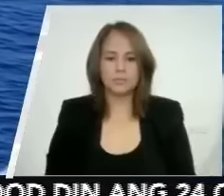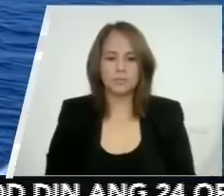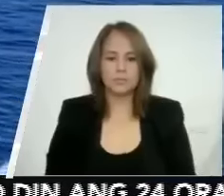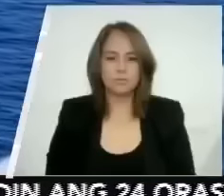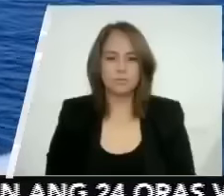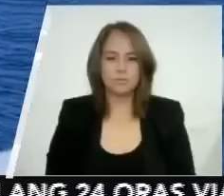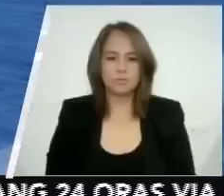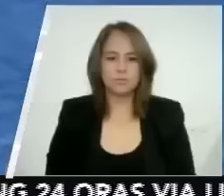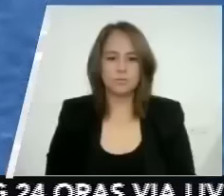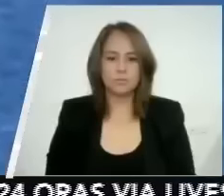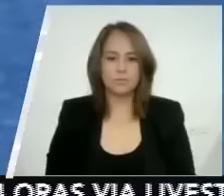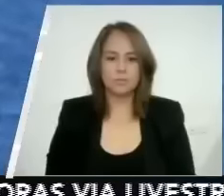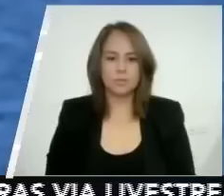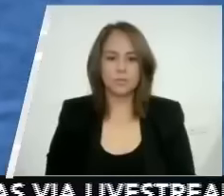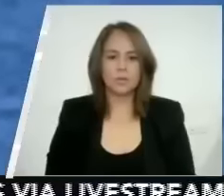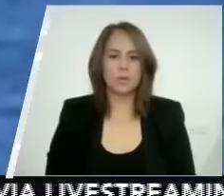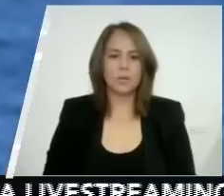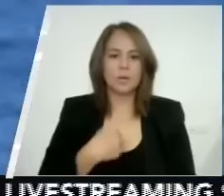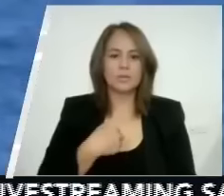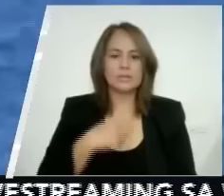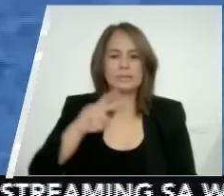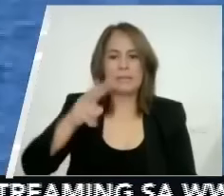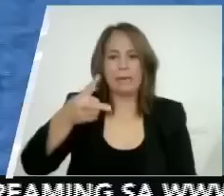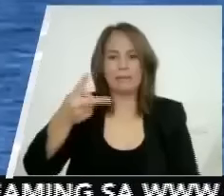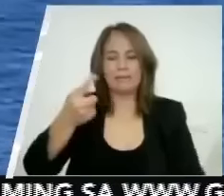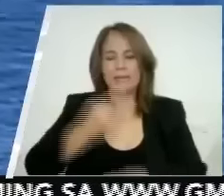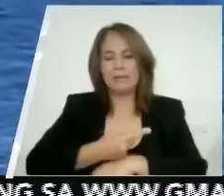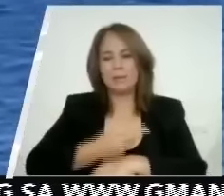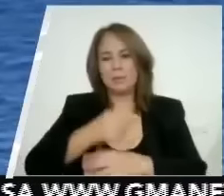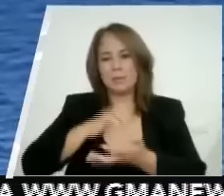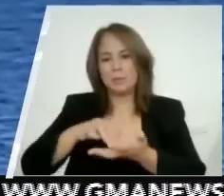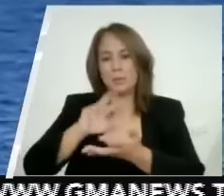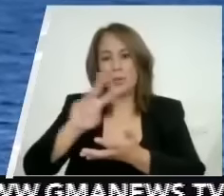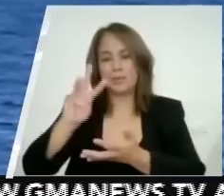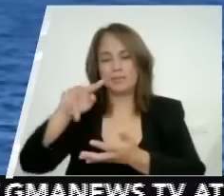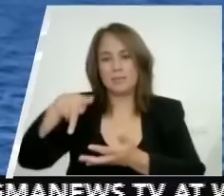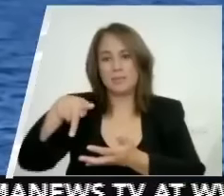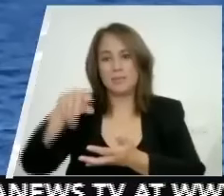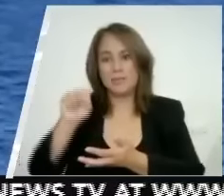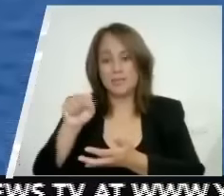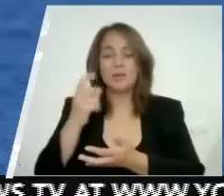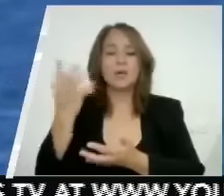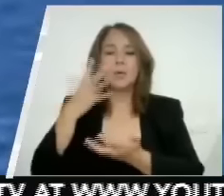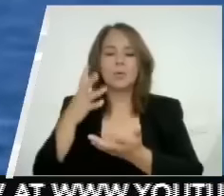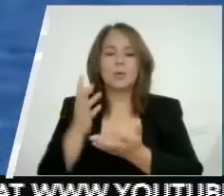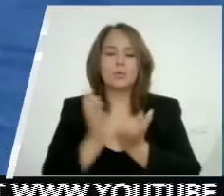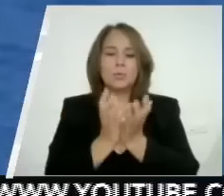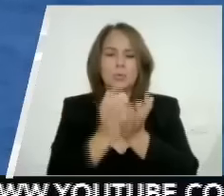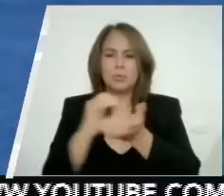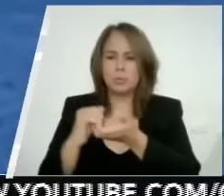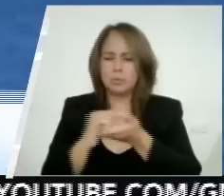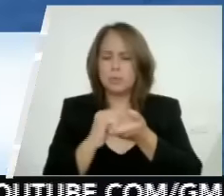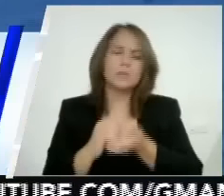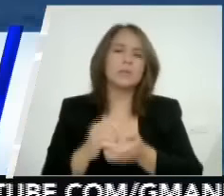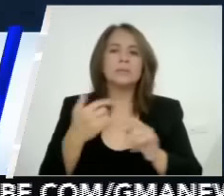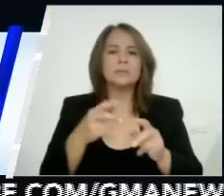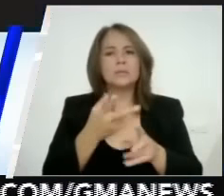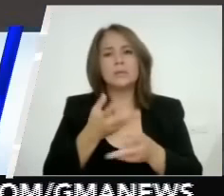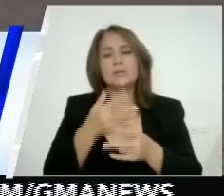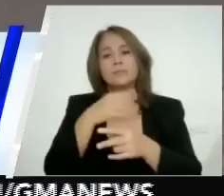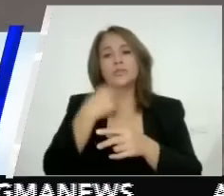Sa ikalawang araw sa West Philippine Sea ng magkakaalyadong Navy, nakabantay pa rin ang isang warship ng People's Liberation Army Navy ng